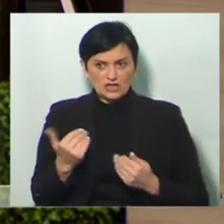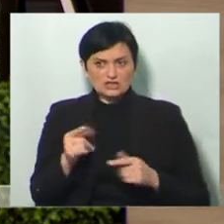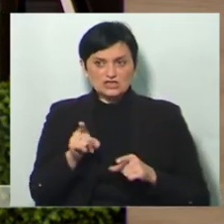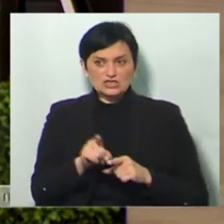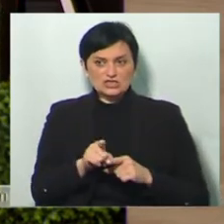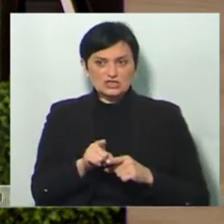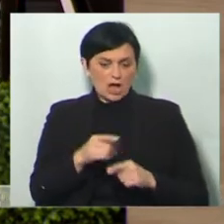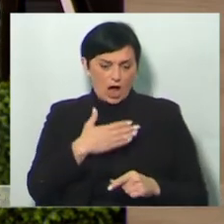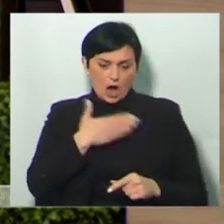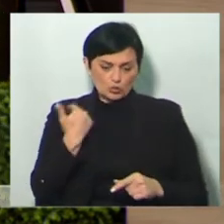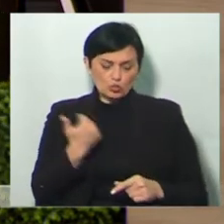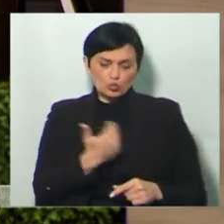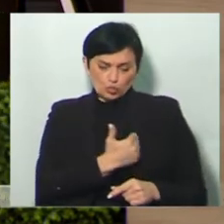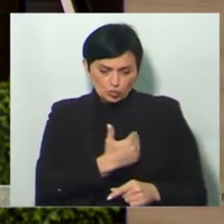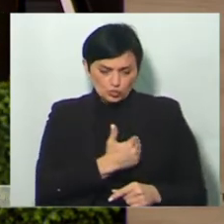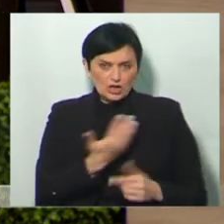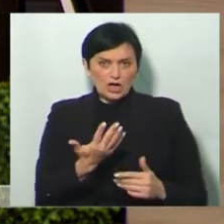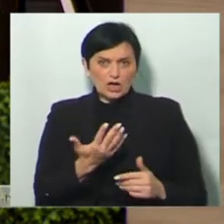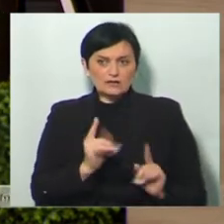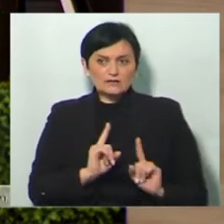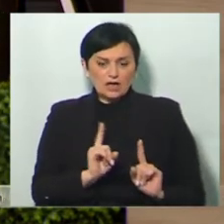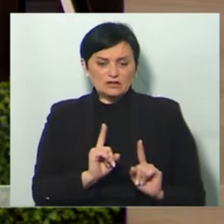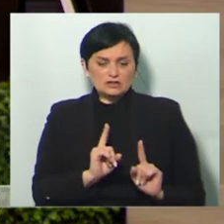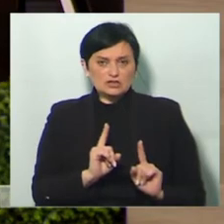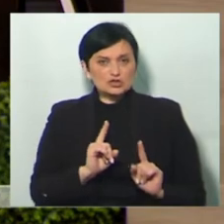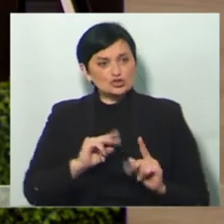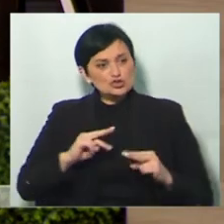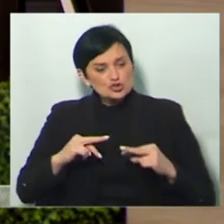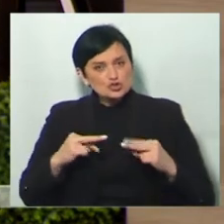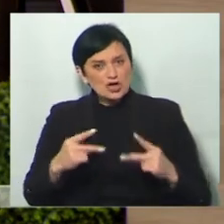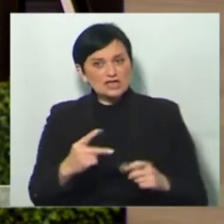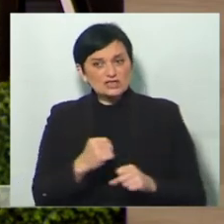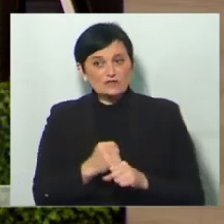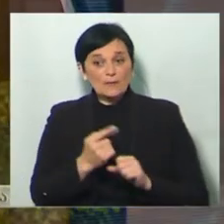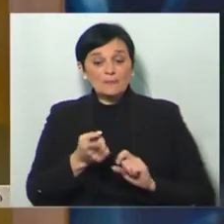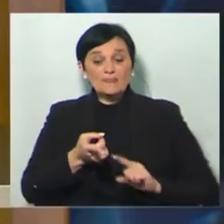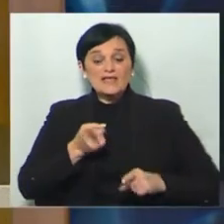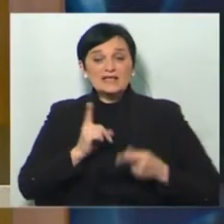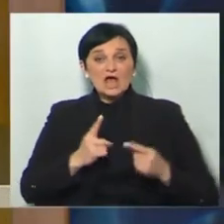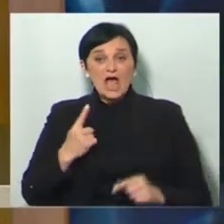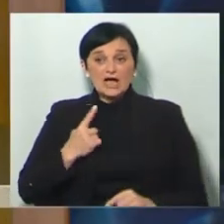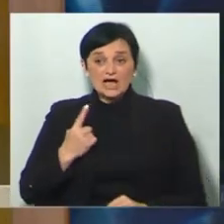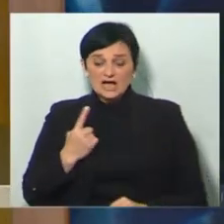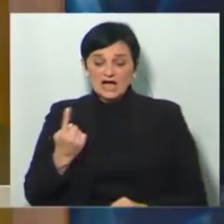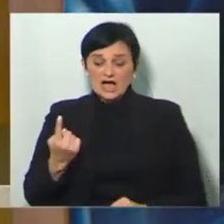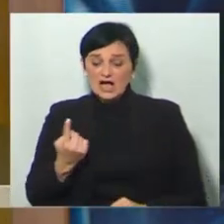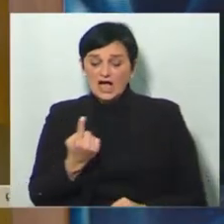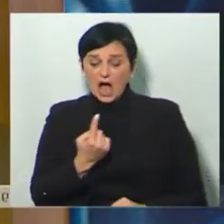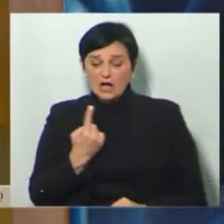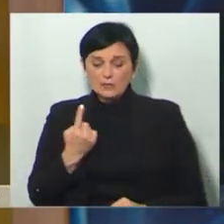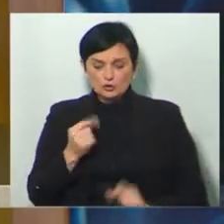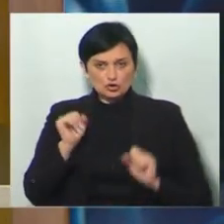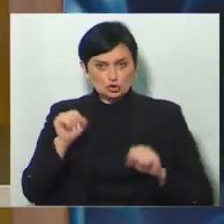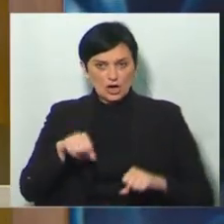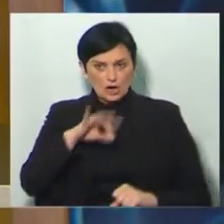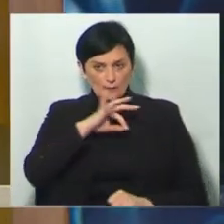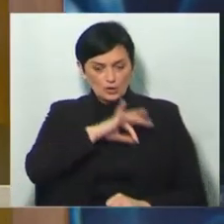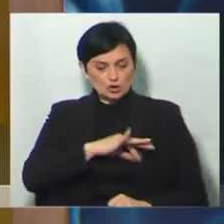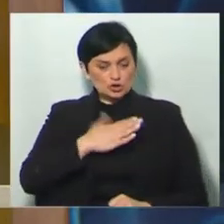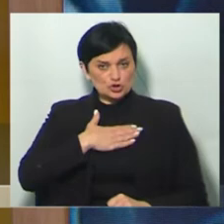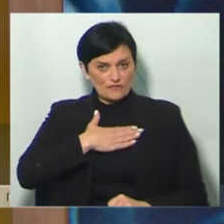აღარ ძალუც და უნდა რაღაცა შეცვალოს. Ანუ რეალურად განმარტოება შეგვიძლია გამოვიყენოთ